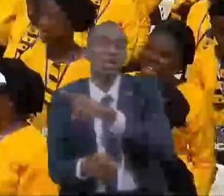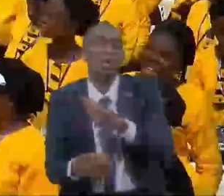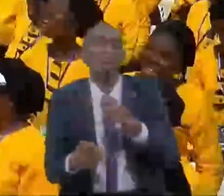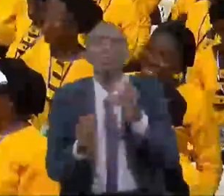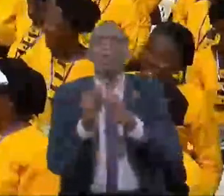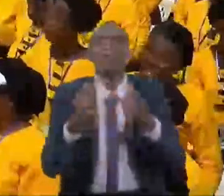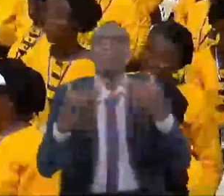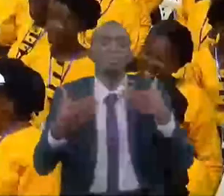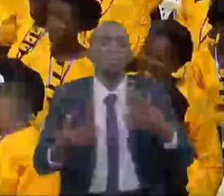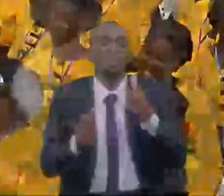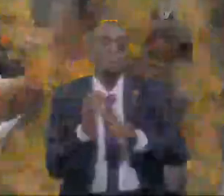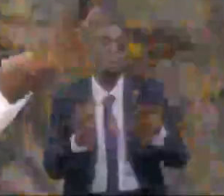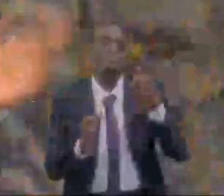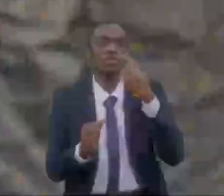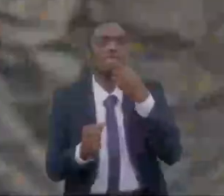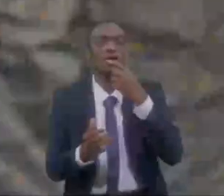amen.